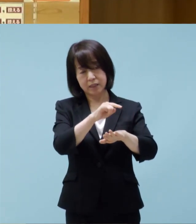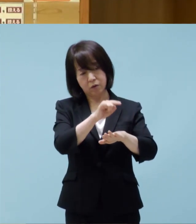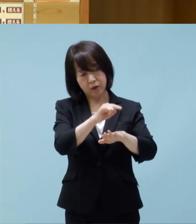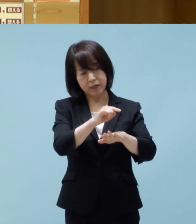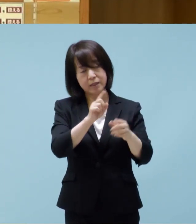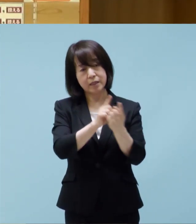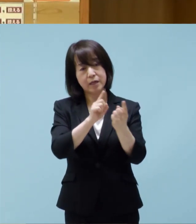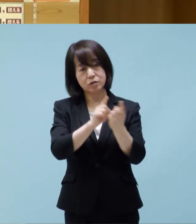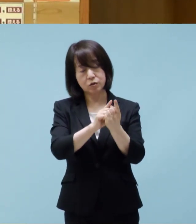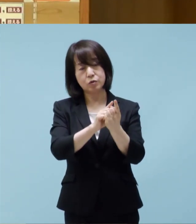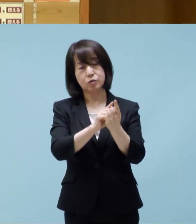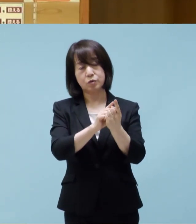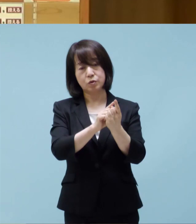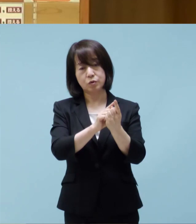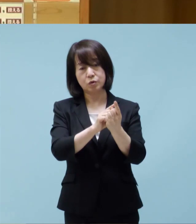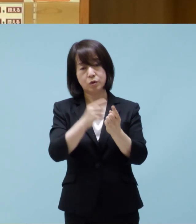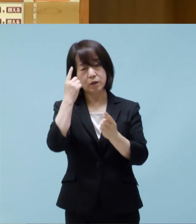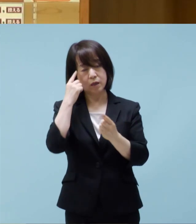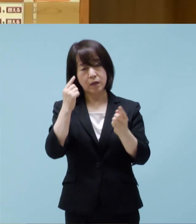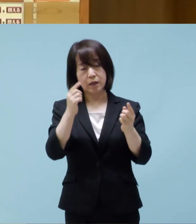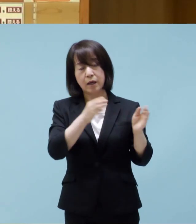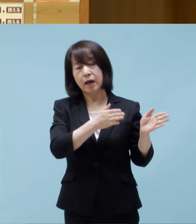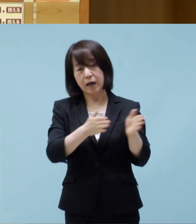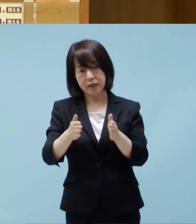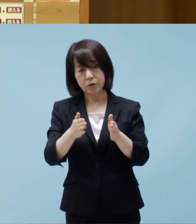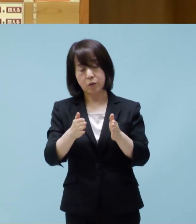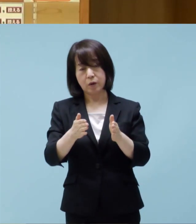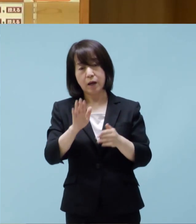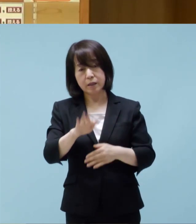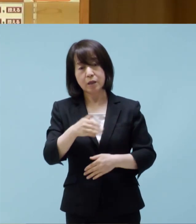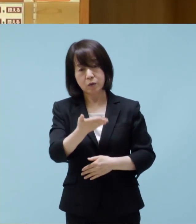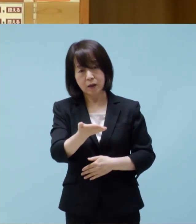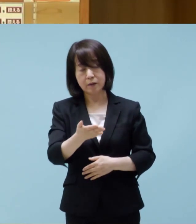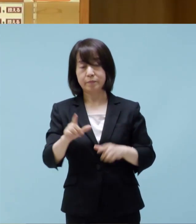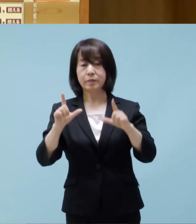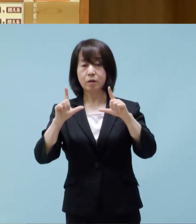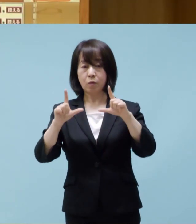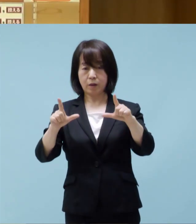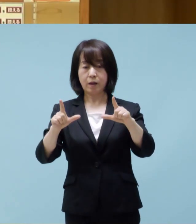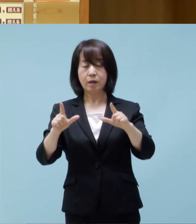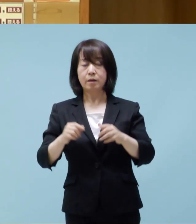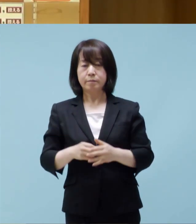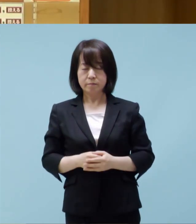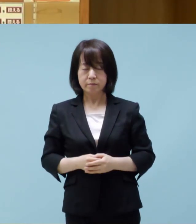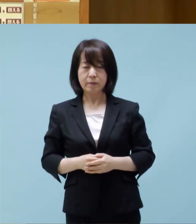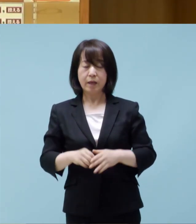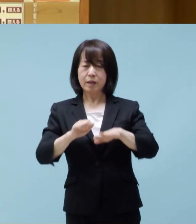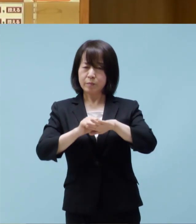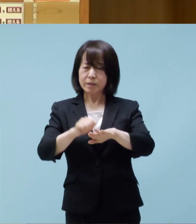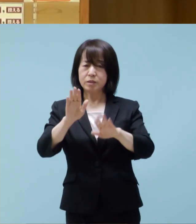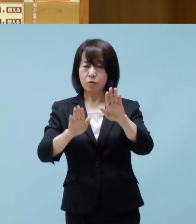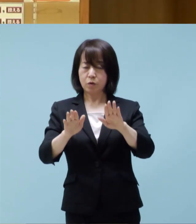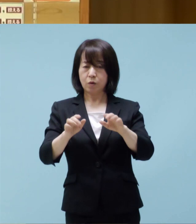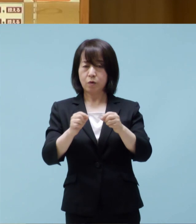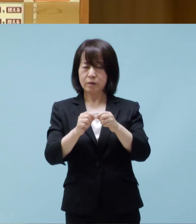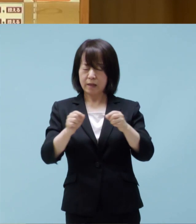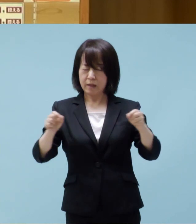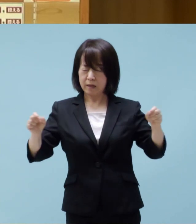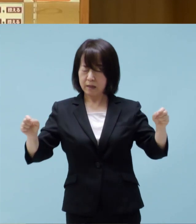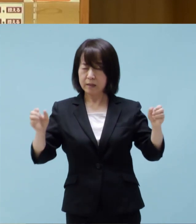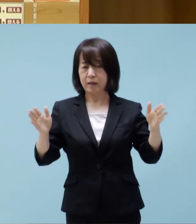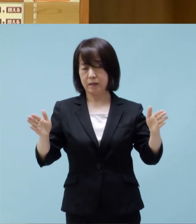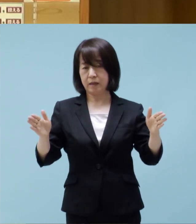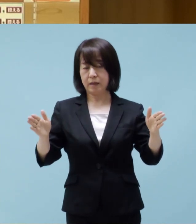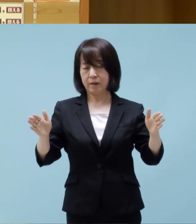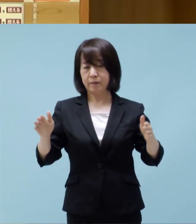しょうか。 やはり相当厳しい長期にわたってますし、まあ、飲食店の皆さんが大変な状況にあるということ